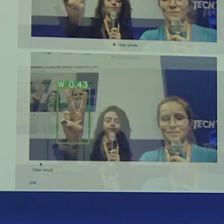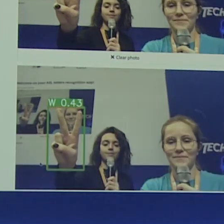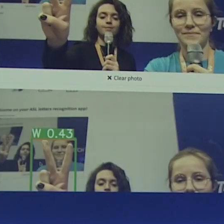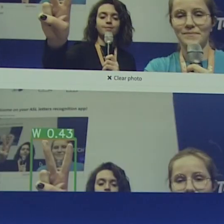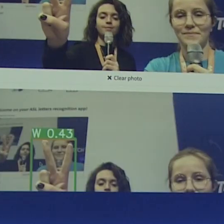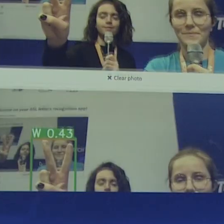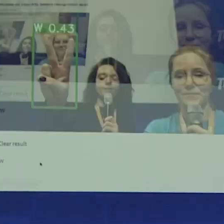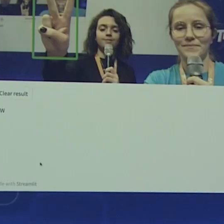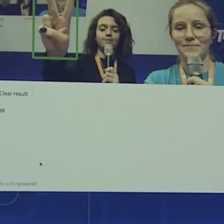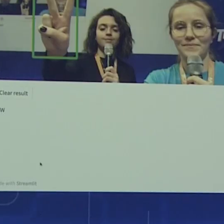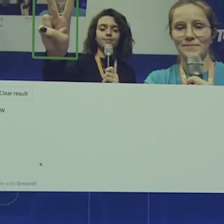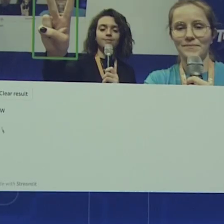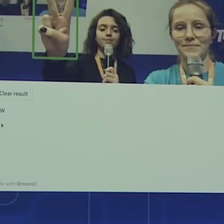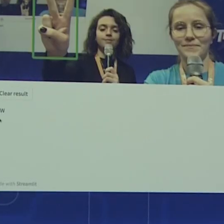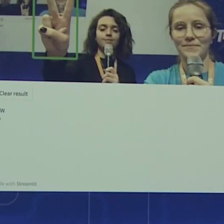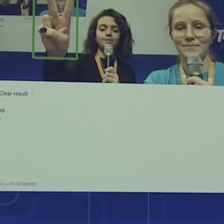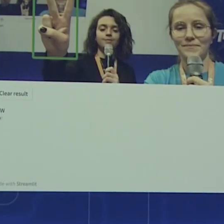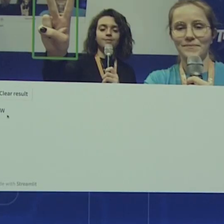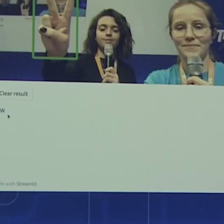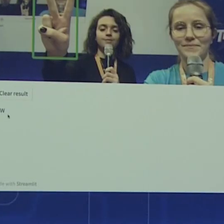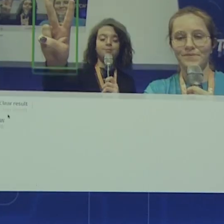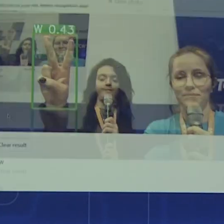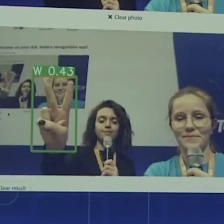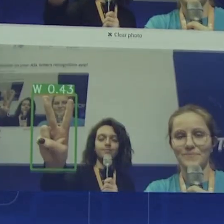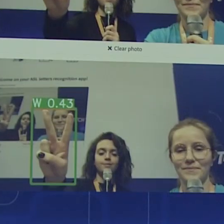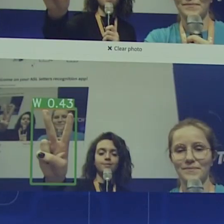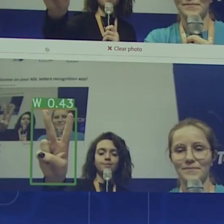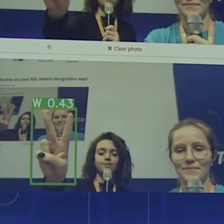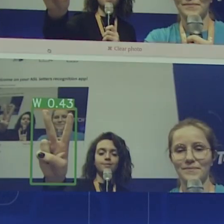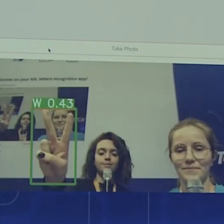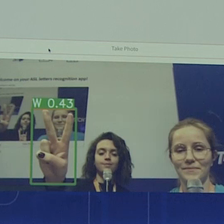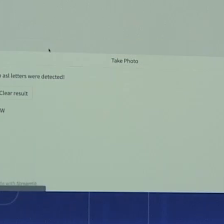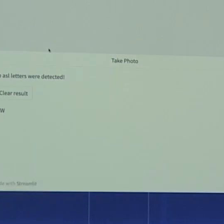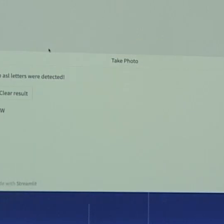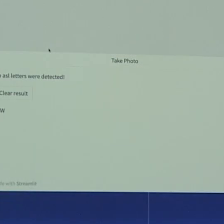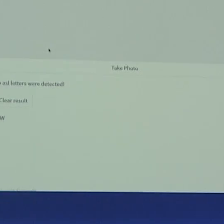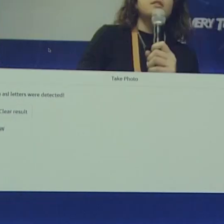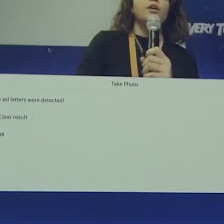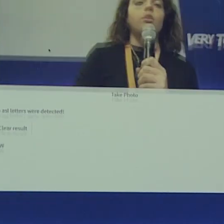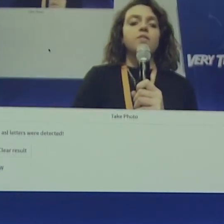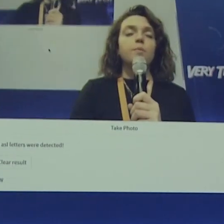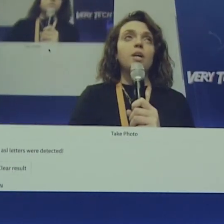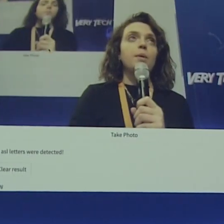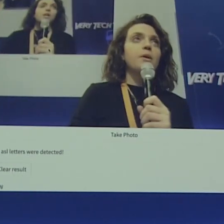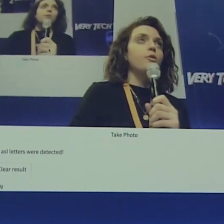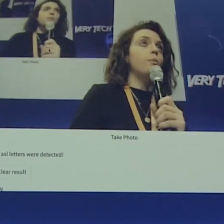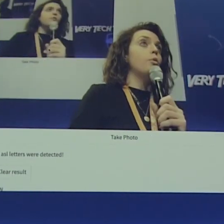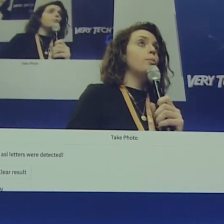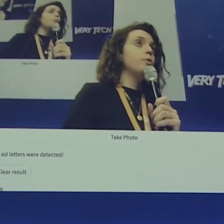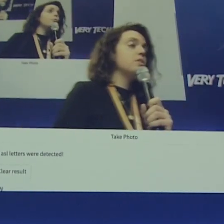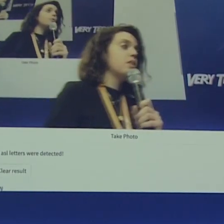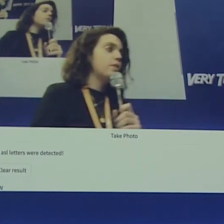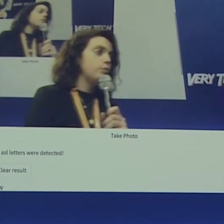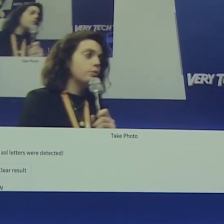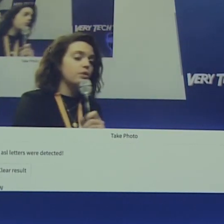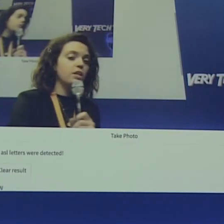on peut voir que l'affichage, en fait, ici, détecte plusieurs lettres. On voit qu'il y a des erreurs. Ce n pas hyper performant. On peut